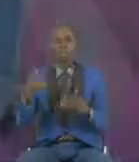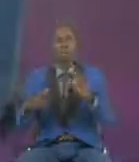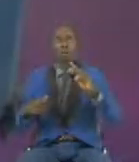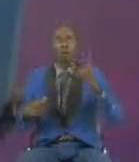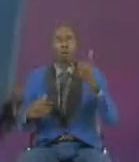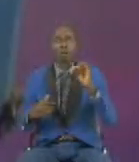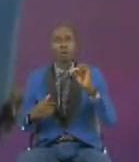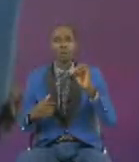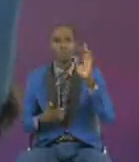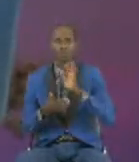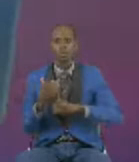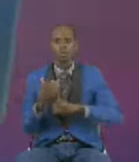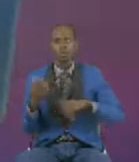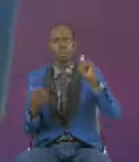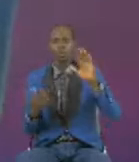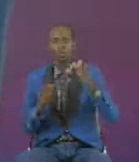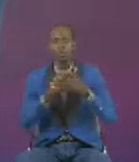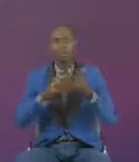Corinthiens 15, 10.